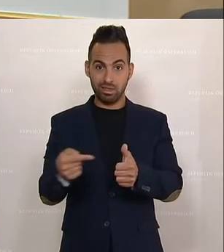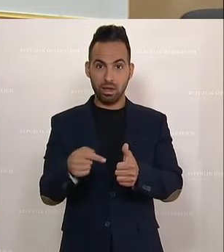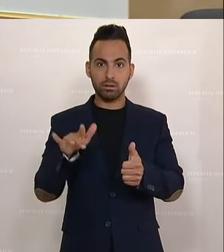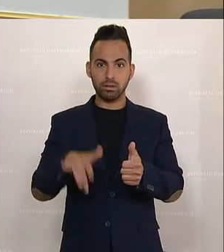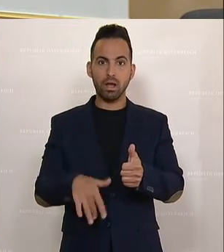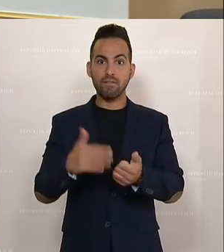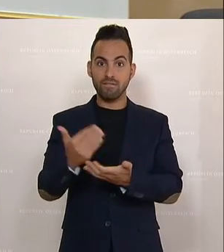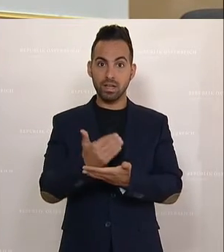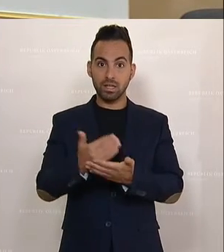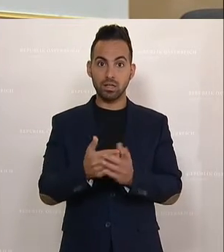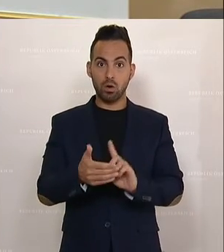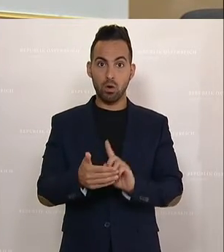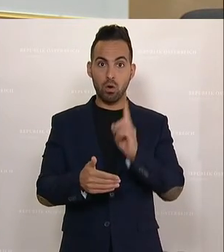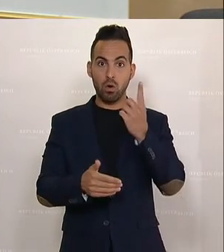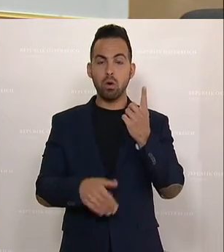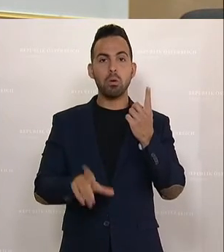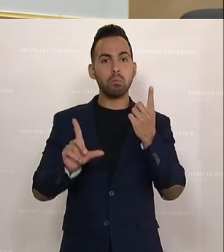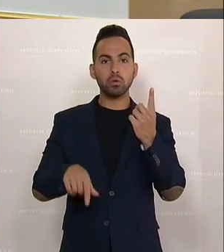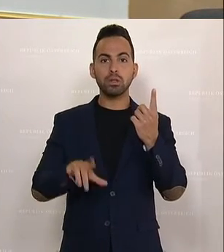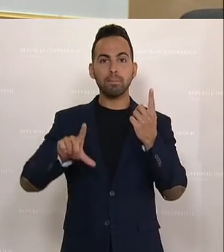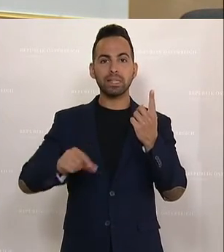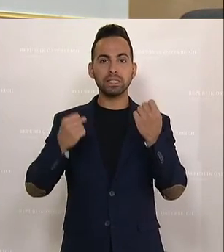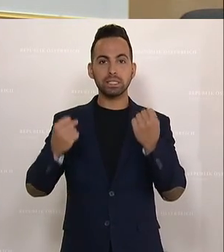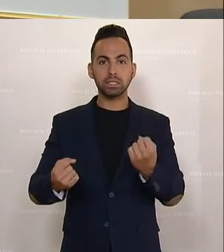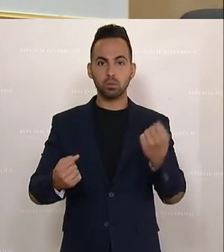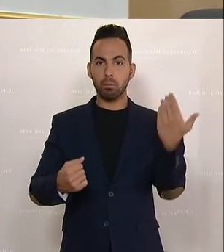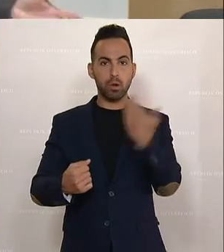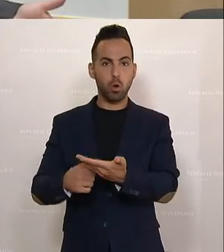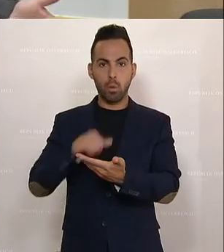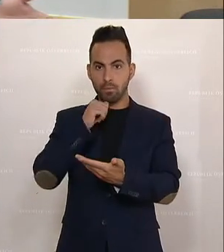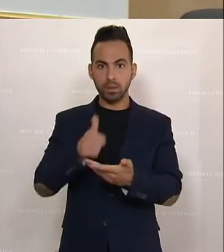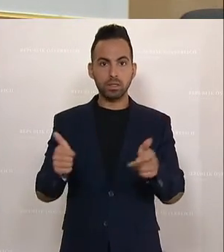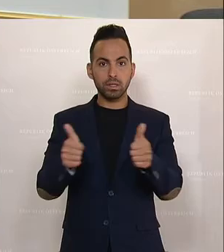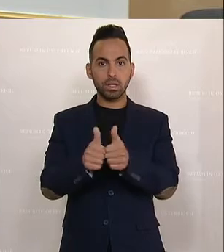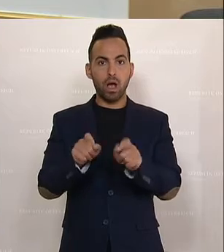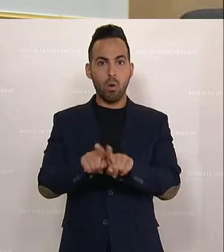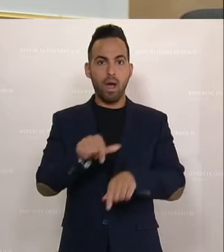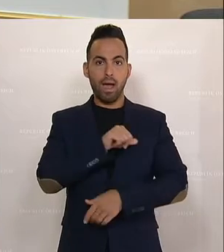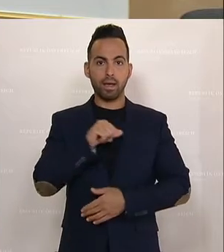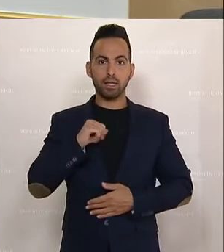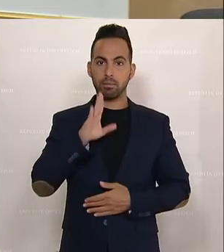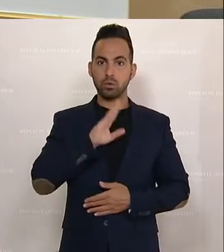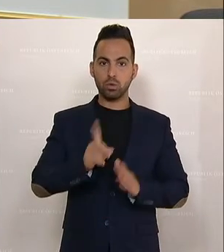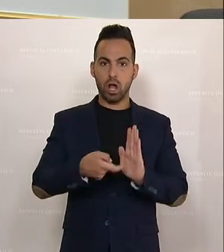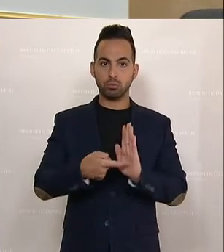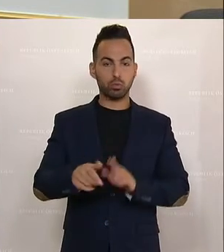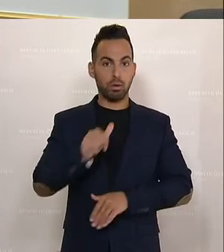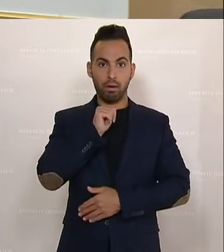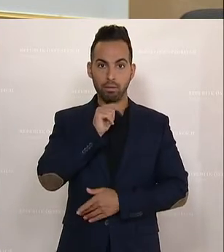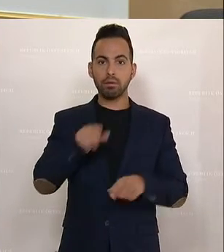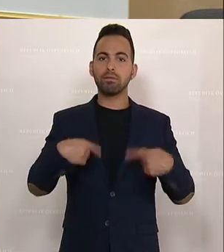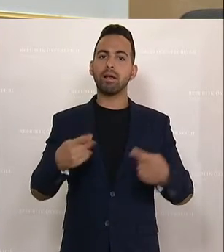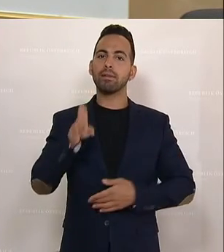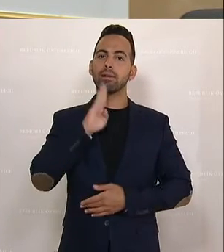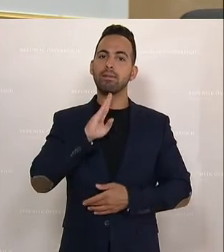Partnerin so viel verdient, dass man eben keine Mindestsicherung bekommt und keinen eigenen Pensionsanspruch hat. Dann bekommt man auch die